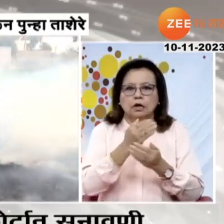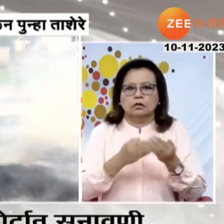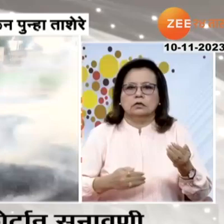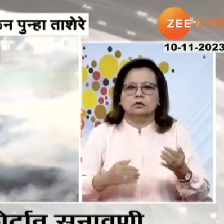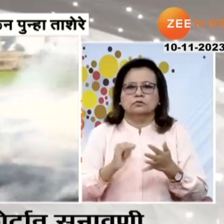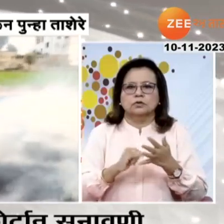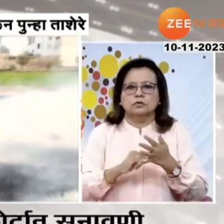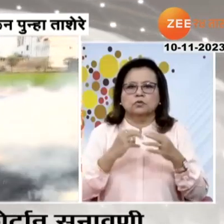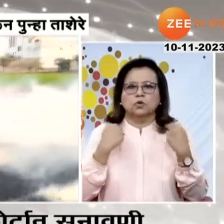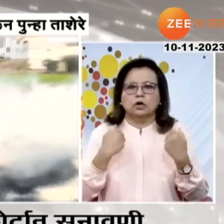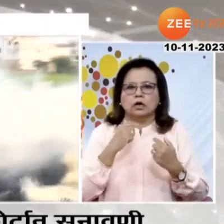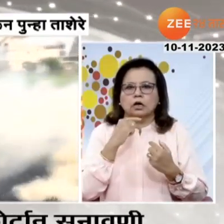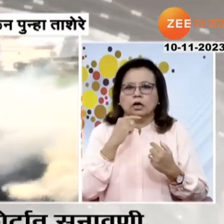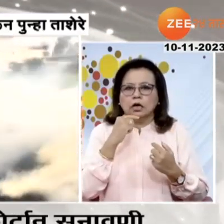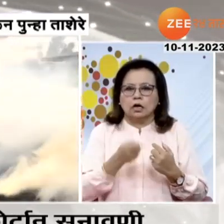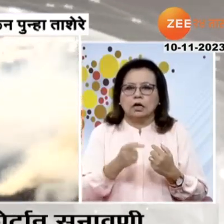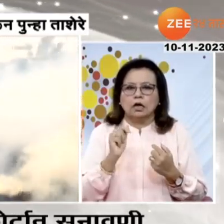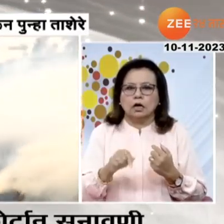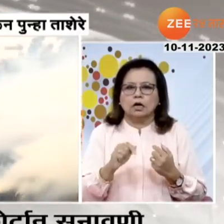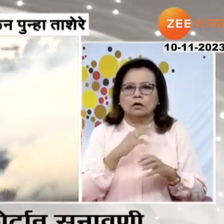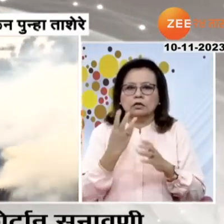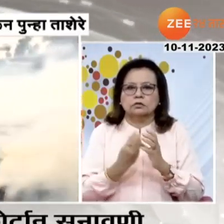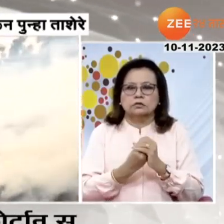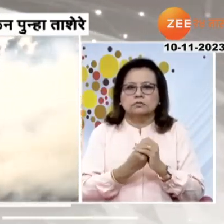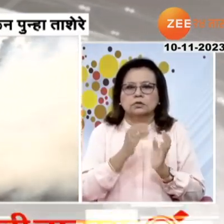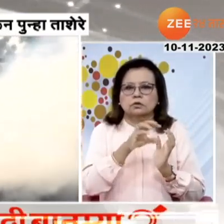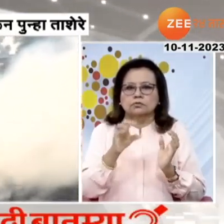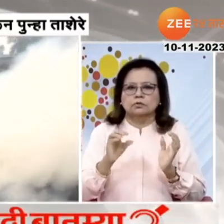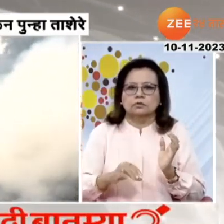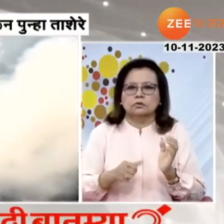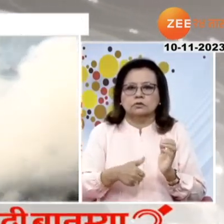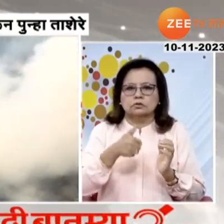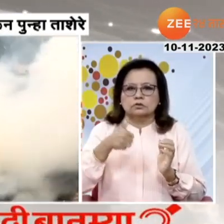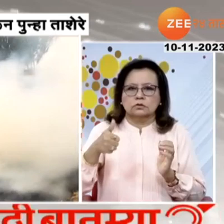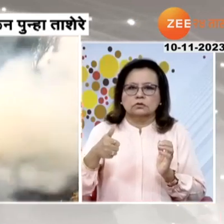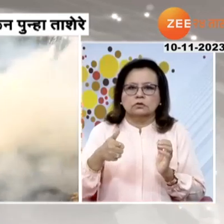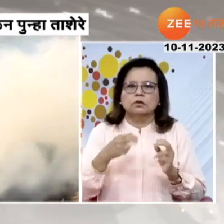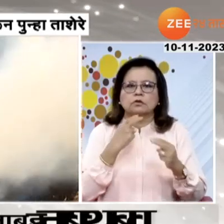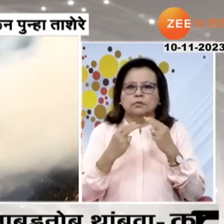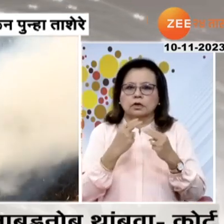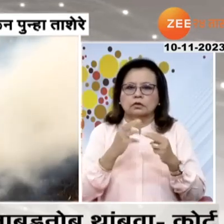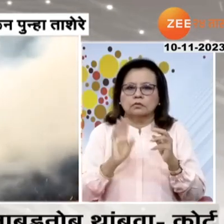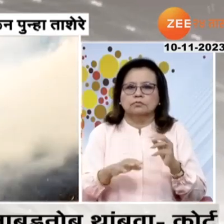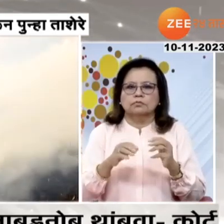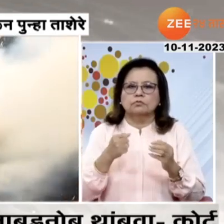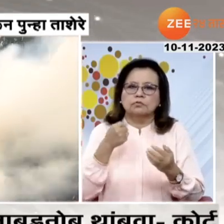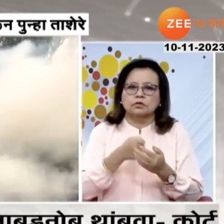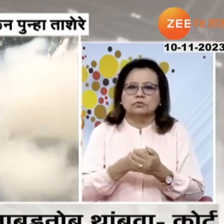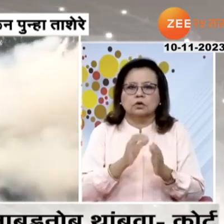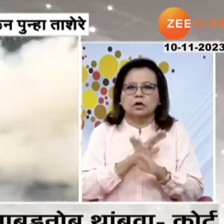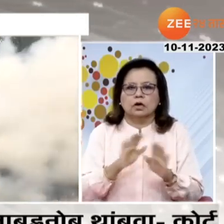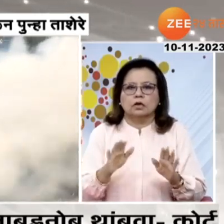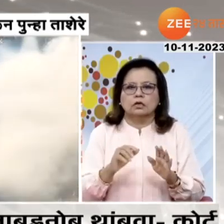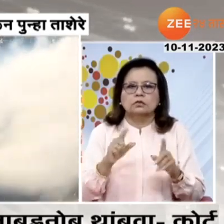हवी सुप्रीम कोर्ट म्हटले की राज्यात सग चीफ सेक्रेटरी या मध्ये जबाबदार असतील आणि त्यांना